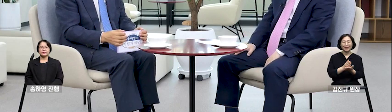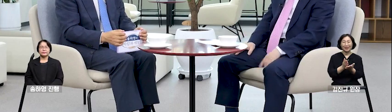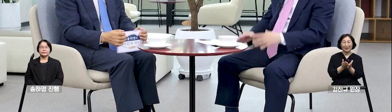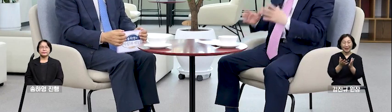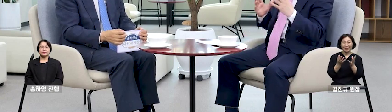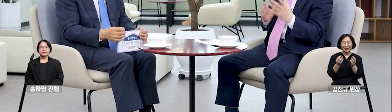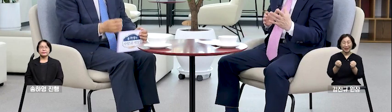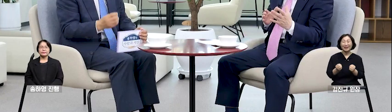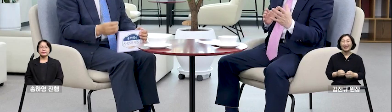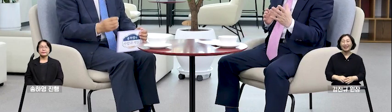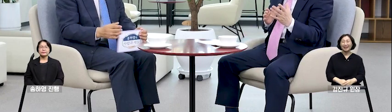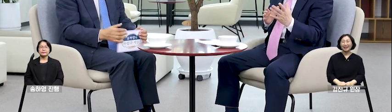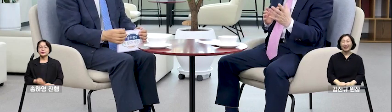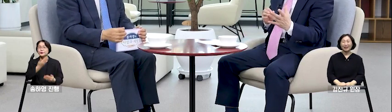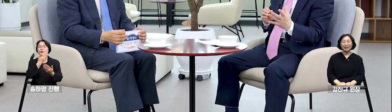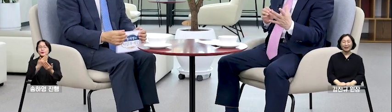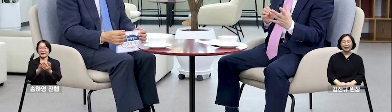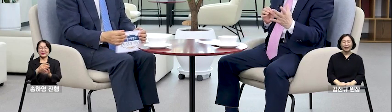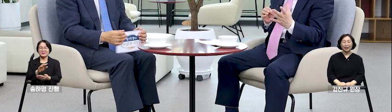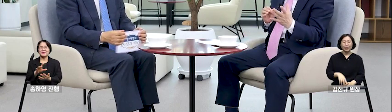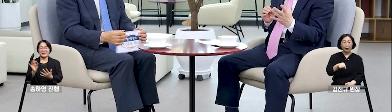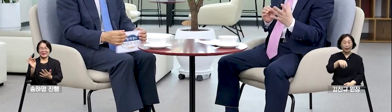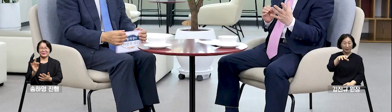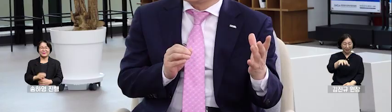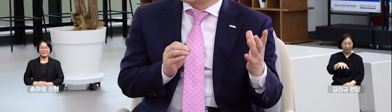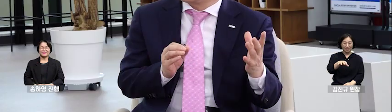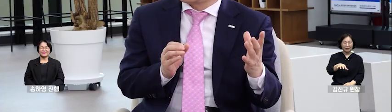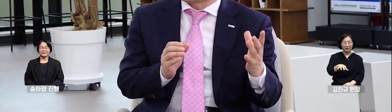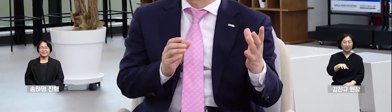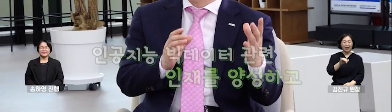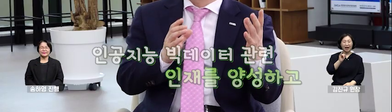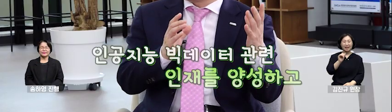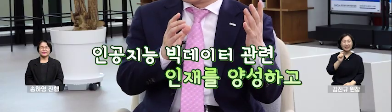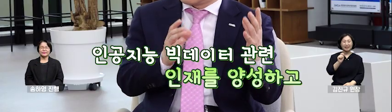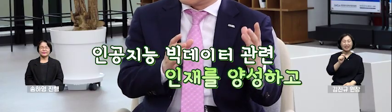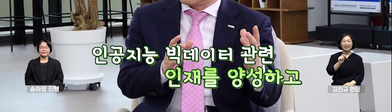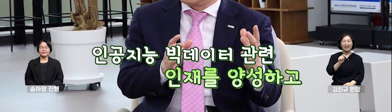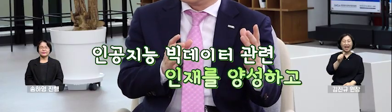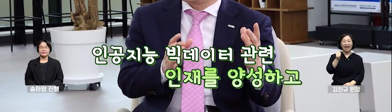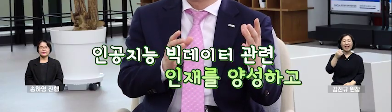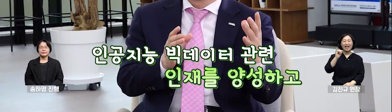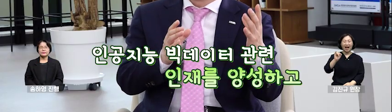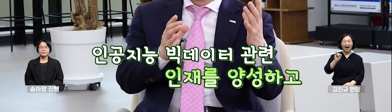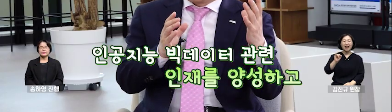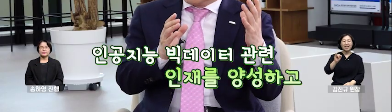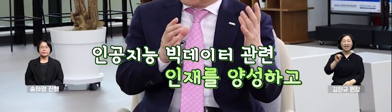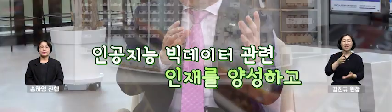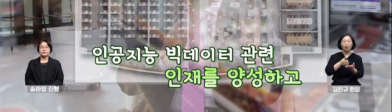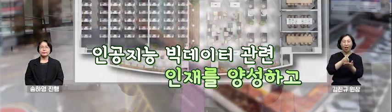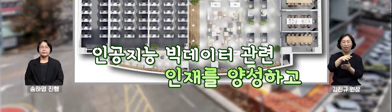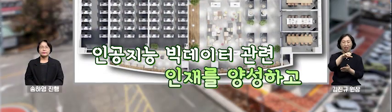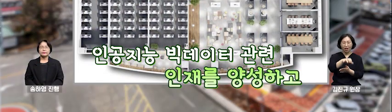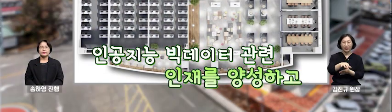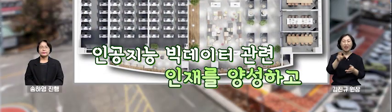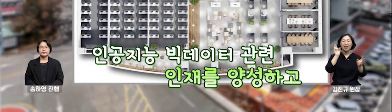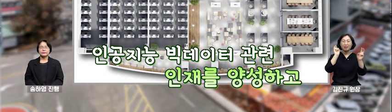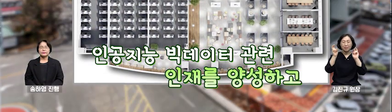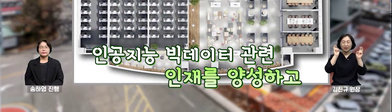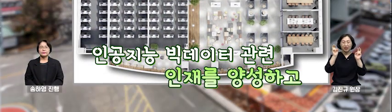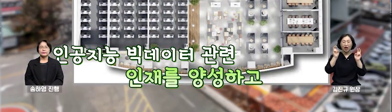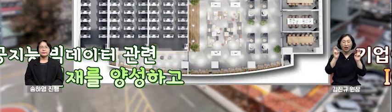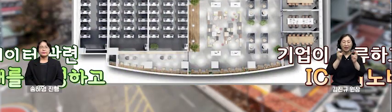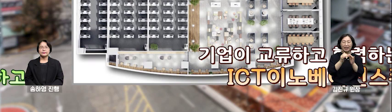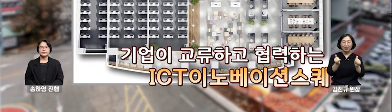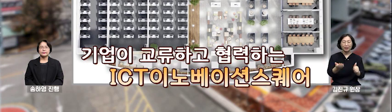이제 여기 이야기 한 거에 여기에는 이제 ic 티브 l2 ip 데이터 관련된 기업들을 인재를